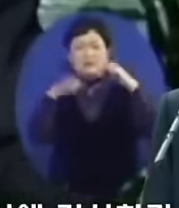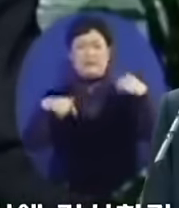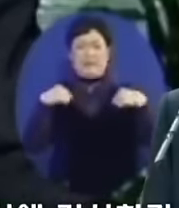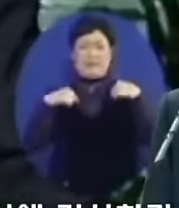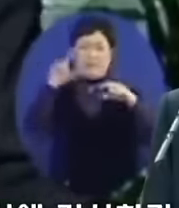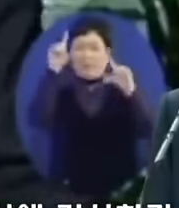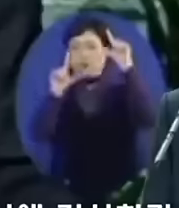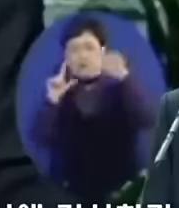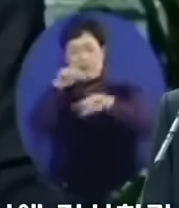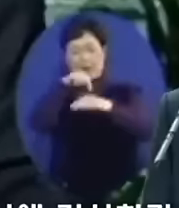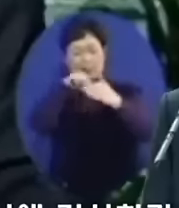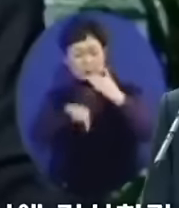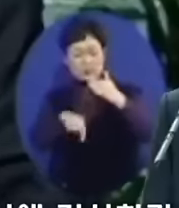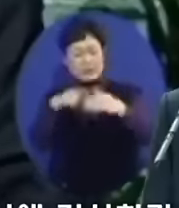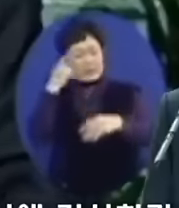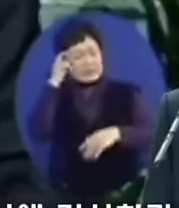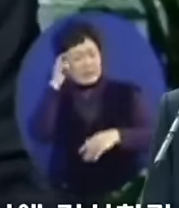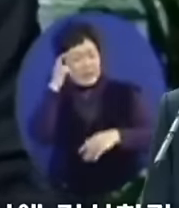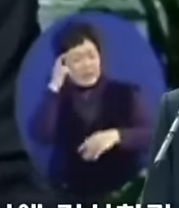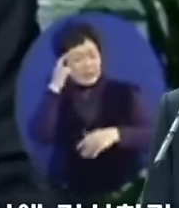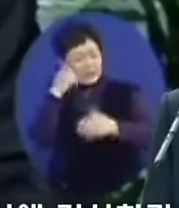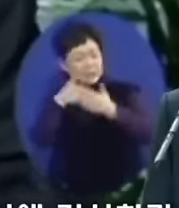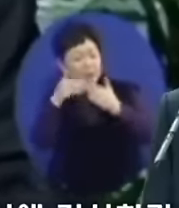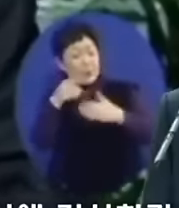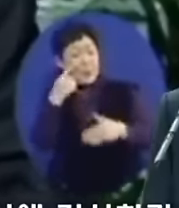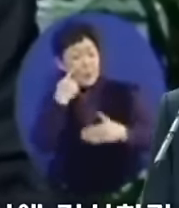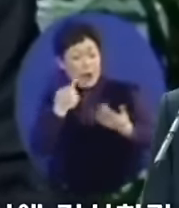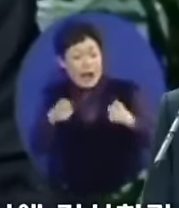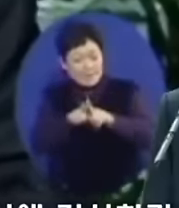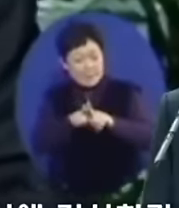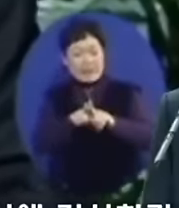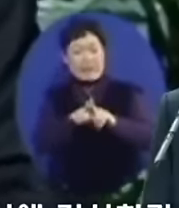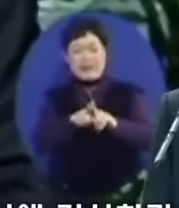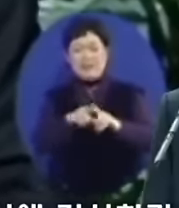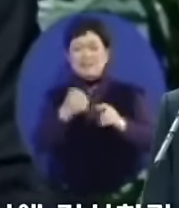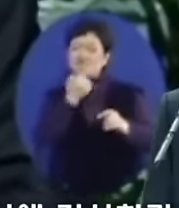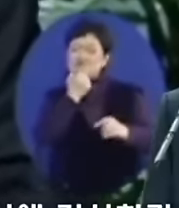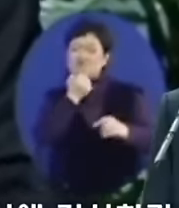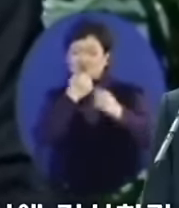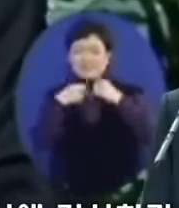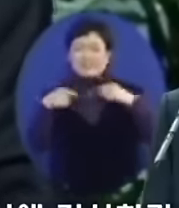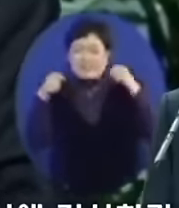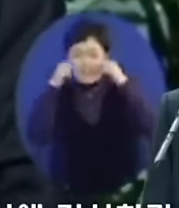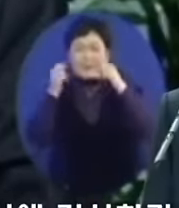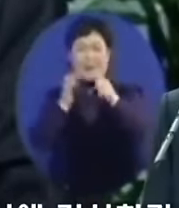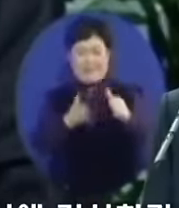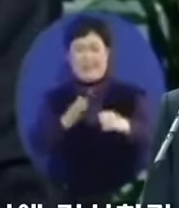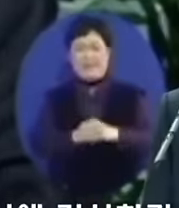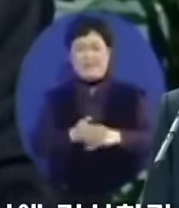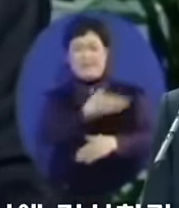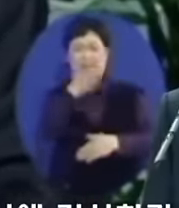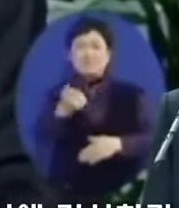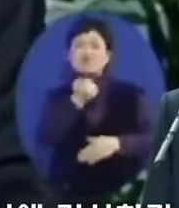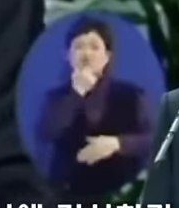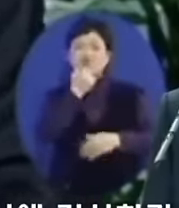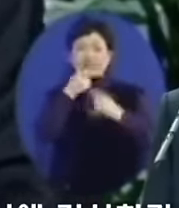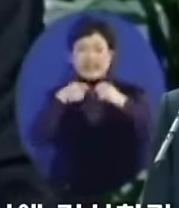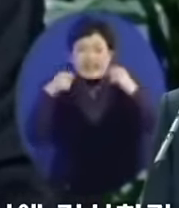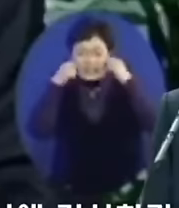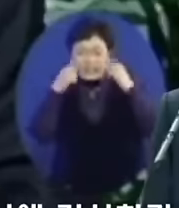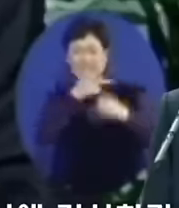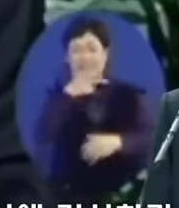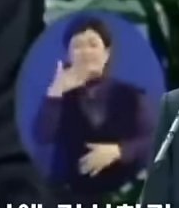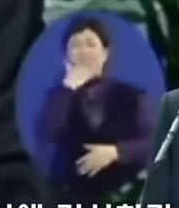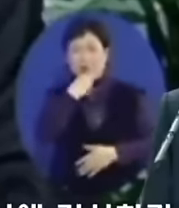기뻐하는 모습을 마음속에 상상해보고 함께 따라서 웃으라는 것입니다. 여러분, 웃는다는 것이 참 큰